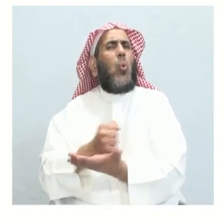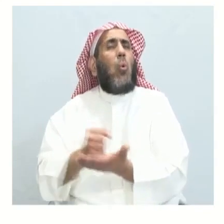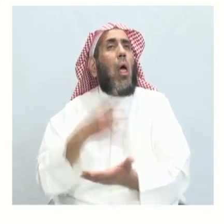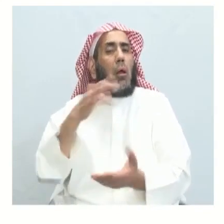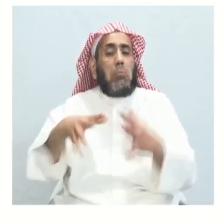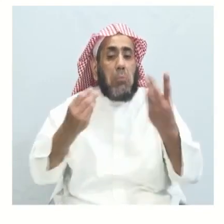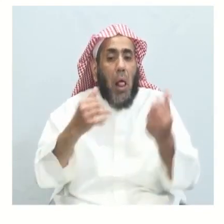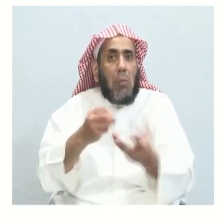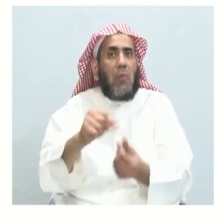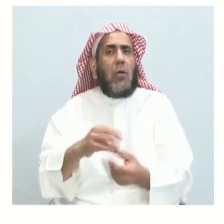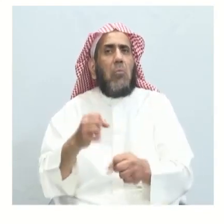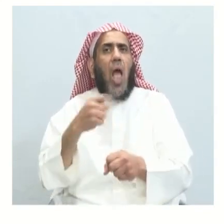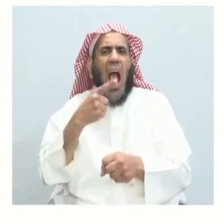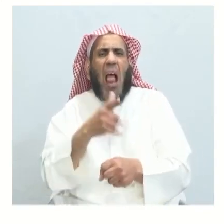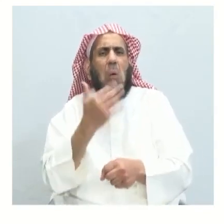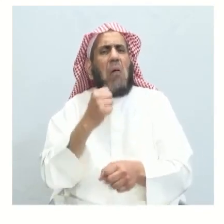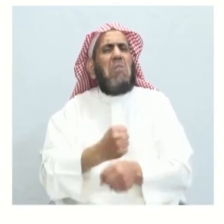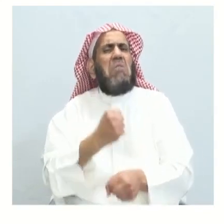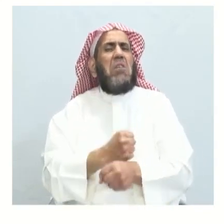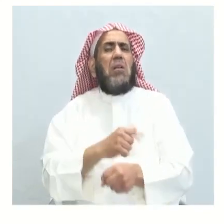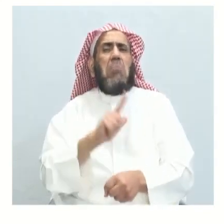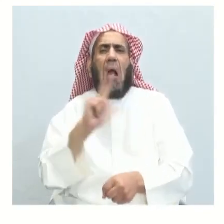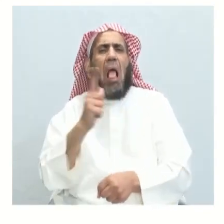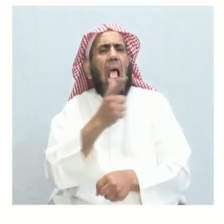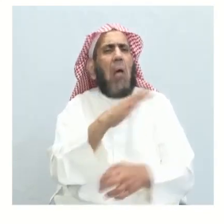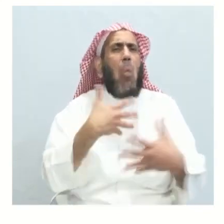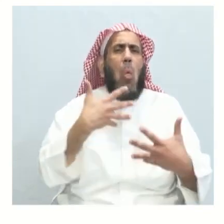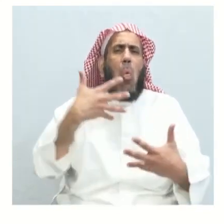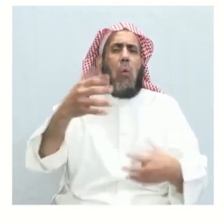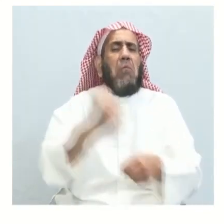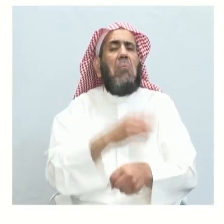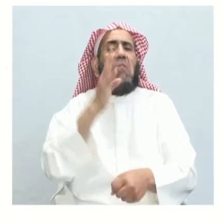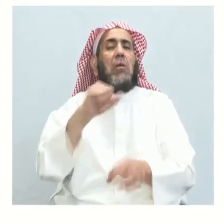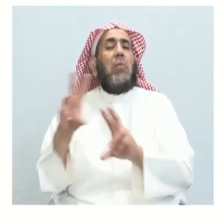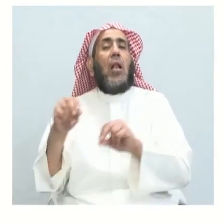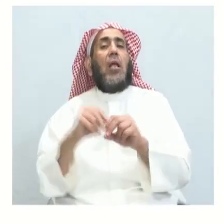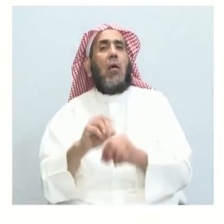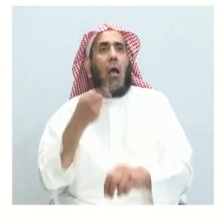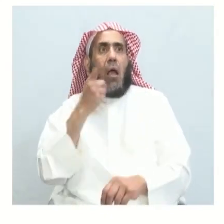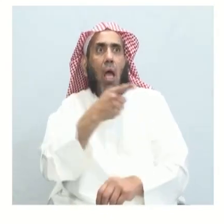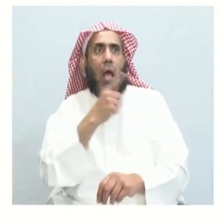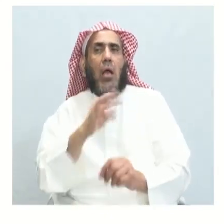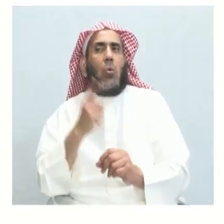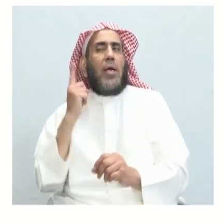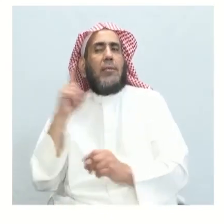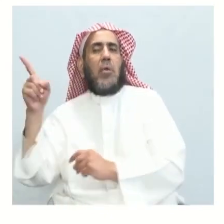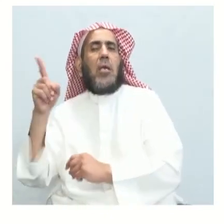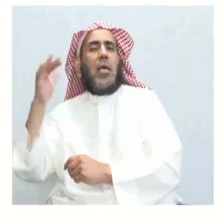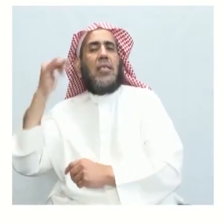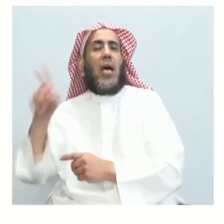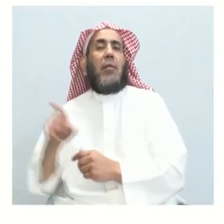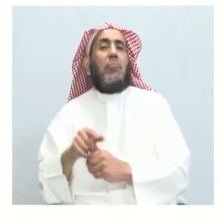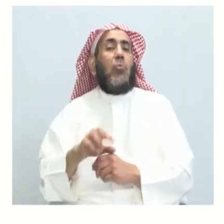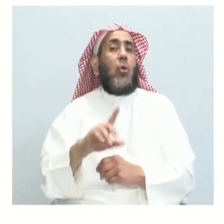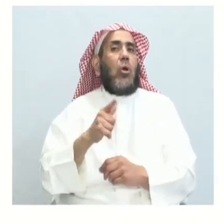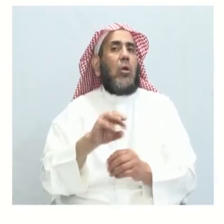يتكلم ولا يفعل والاقوال فقط كلام بدون فعل وايضا مثلا اياك اعني واسمعي يا جاره